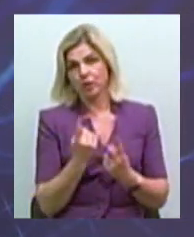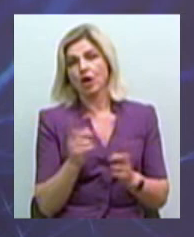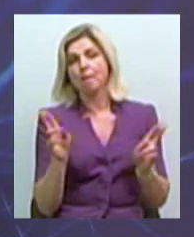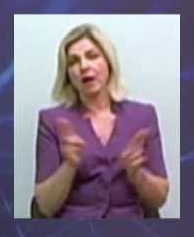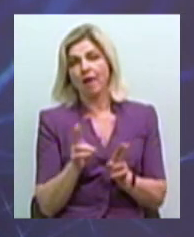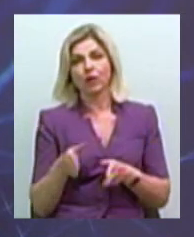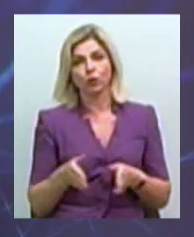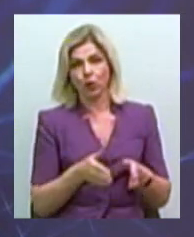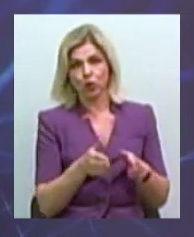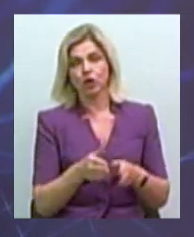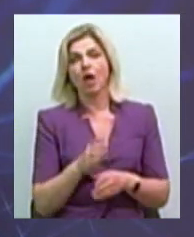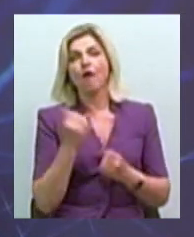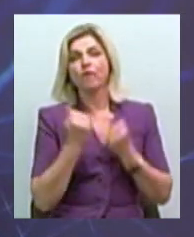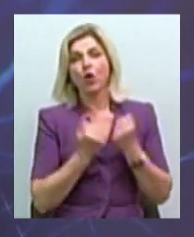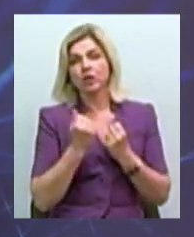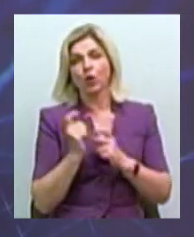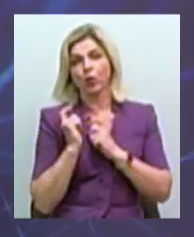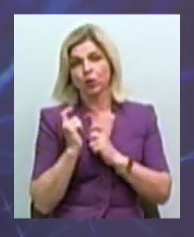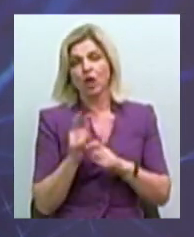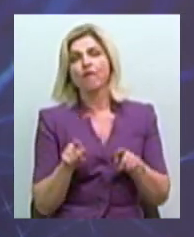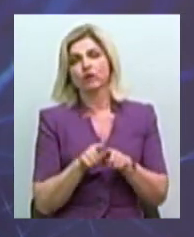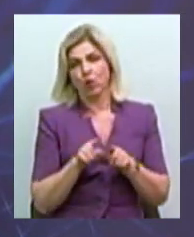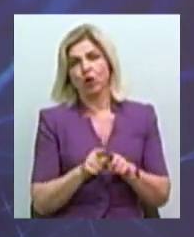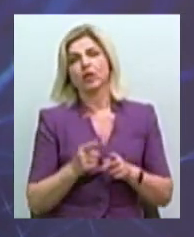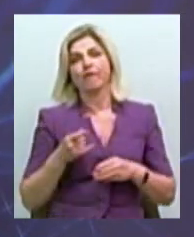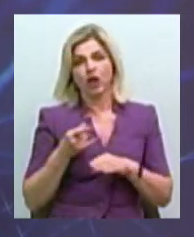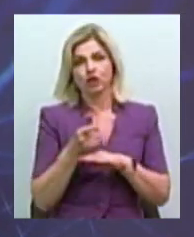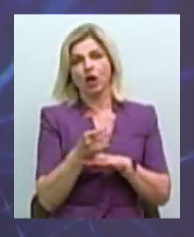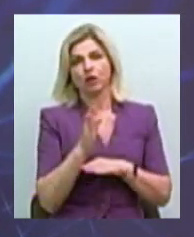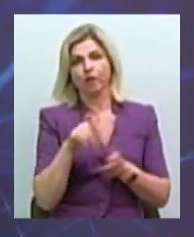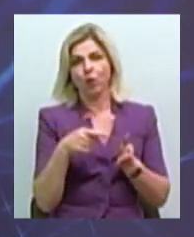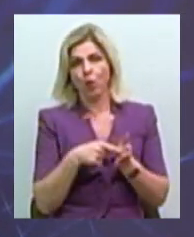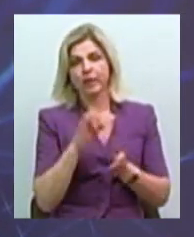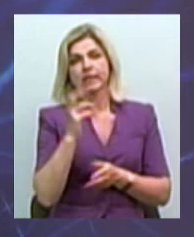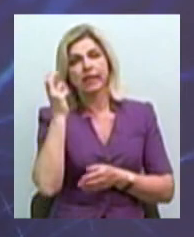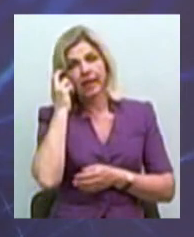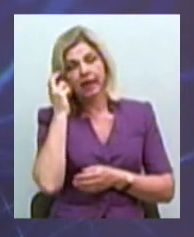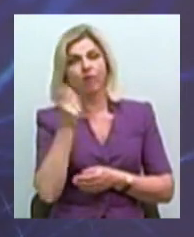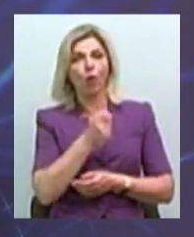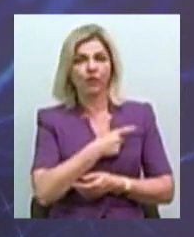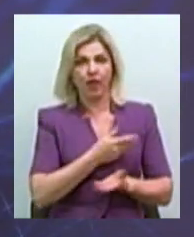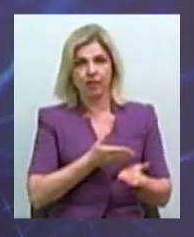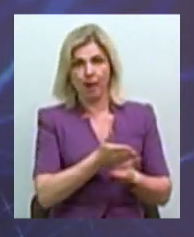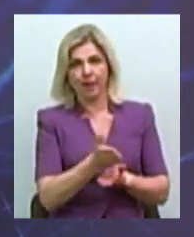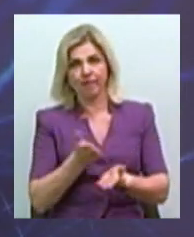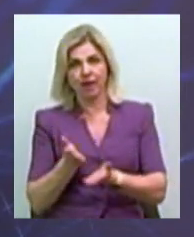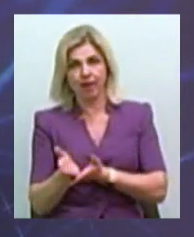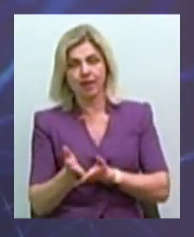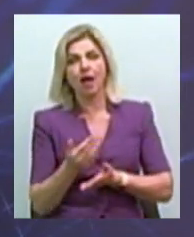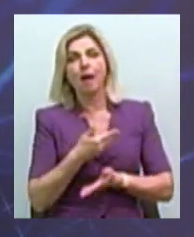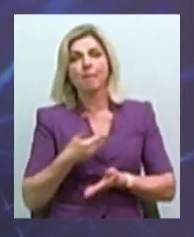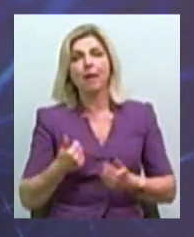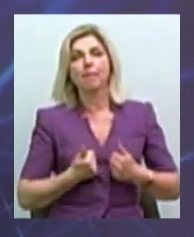движения водителями большегрузов, так, ну, все равно въезжают там в город со всех сторон, вы знаете, из киевского направления, из одесского направления. Мы пытались, вы